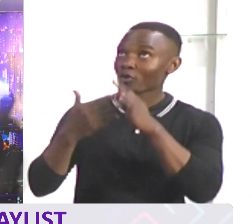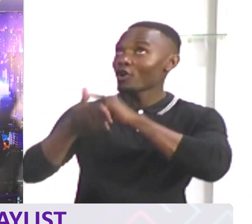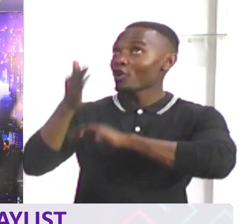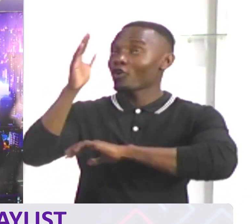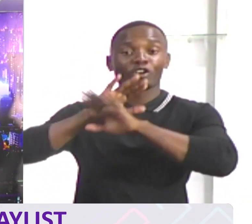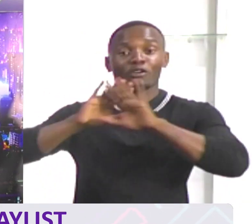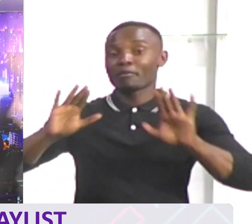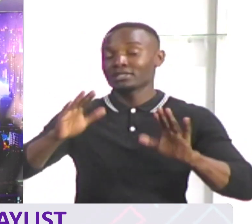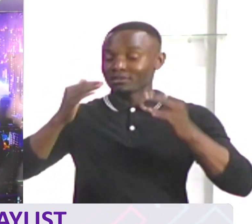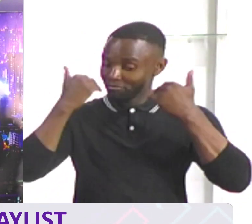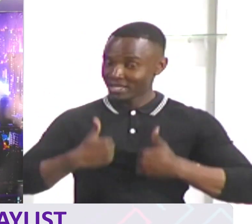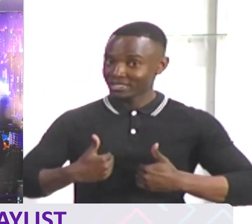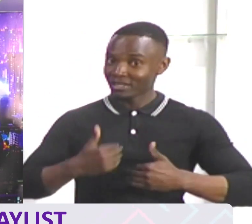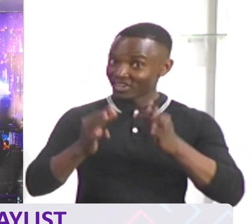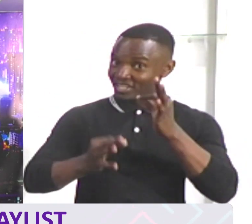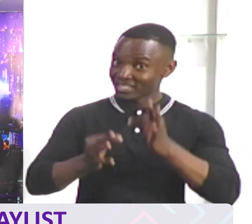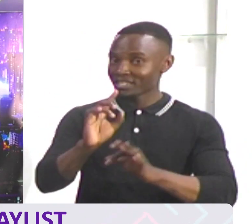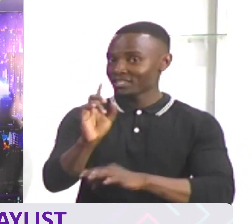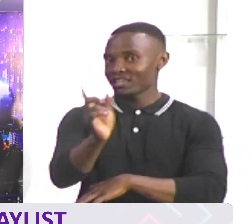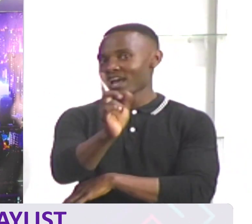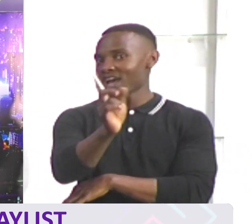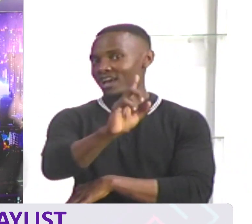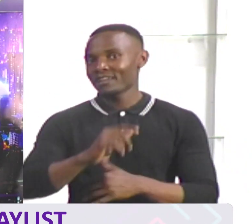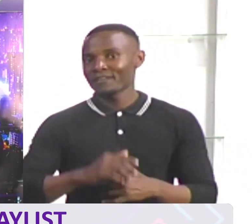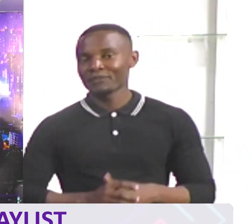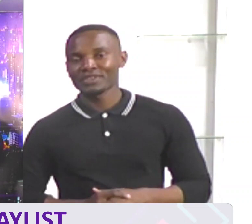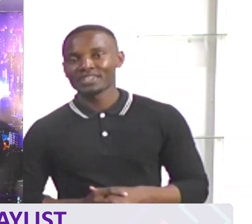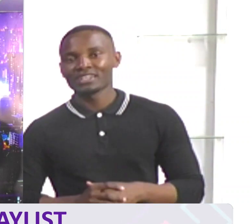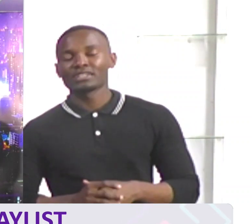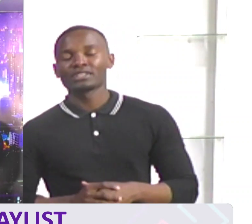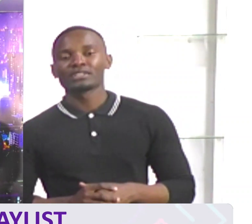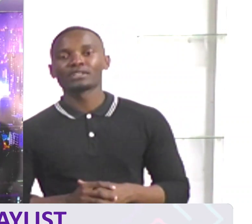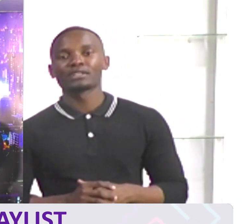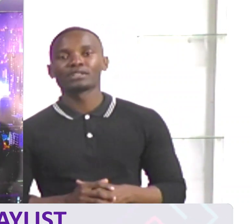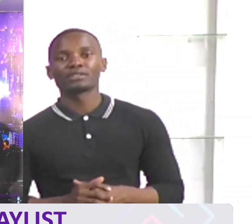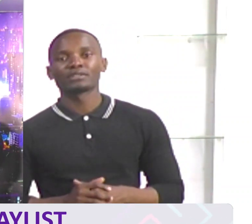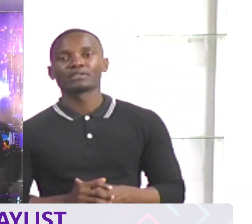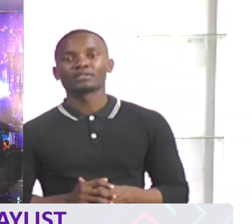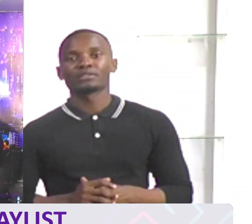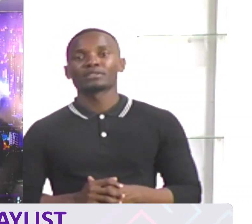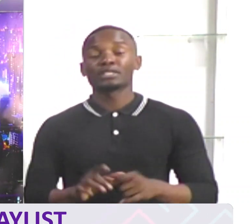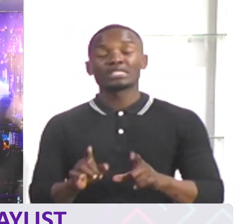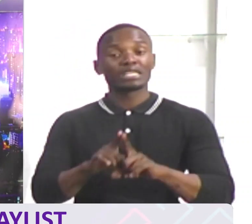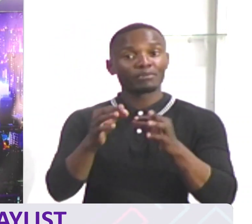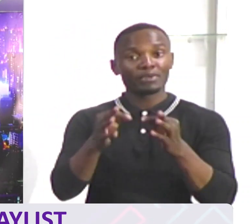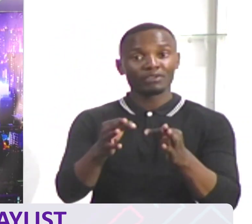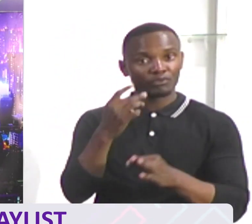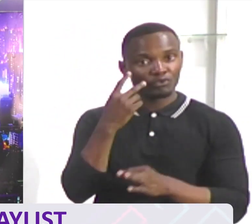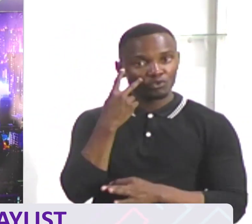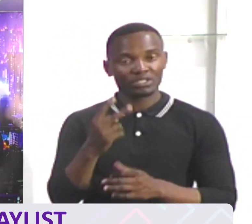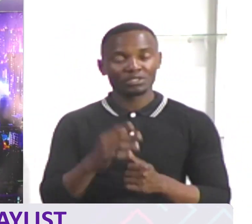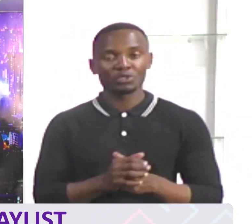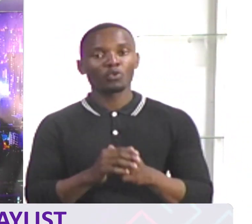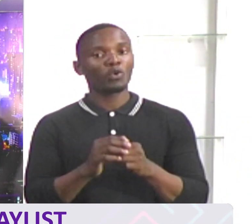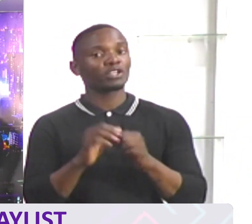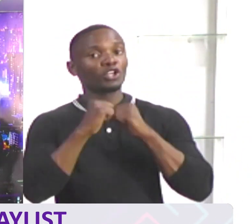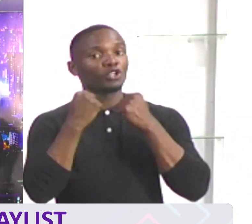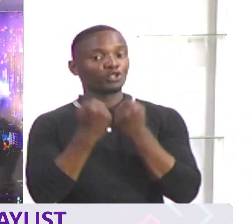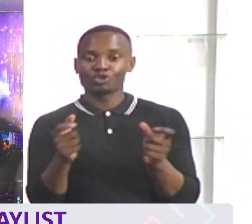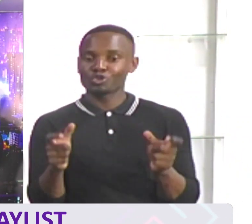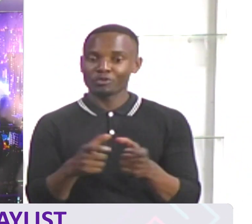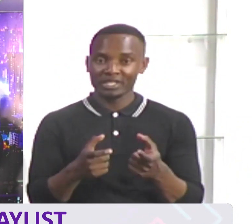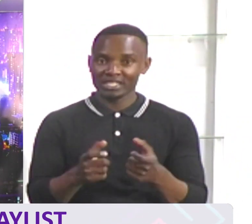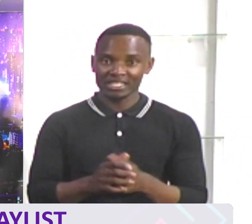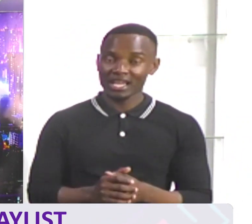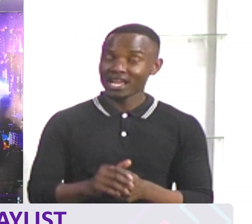mwachia God. Judgment ni asaja. Sai kuna hii story yote ya, ukiangalia vile mtandao yuko kutuza artificial intelligence mtu wangu. Manze.